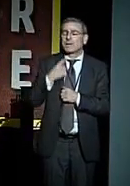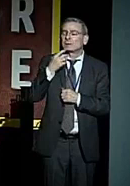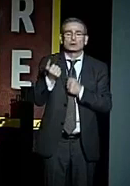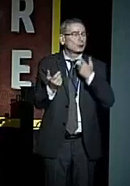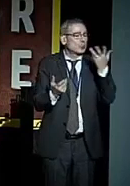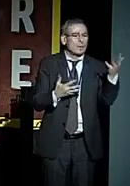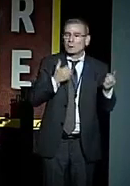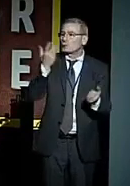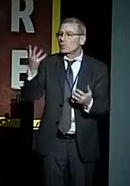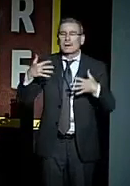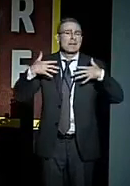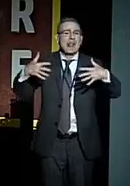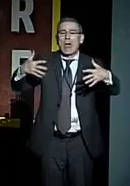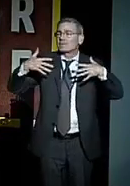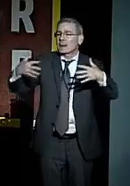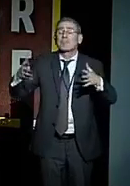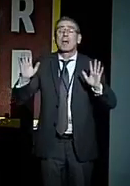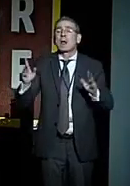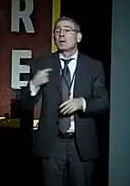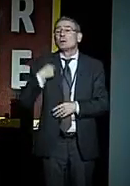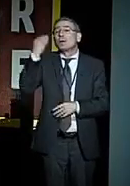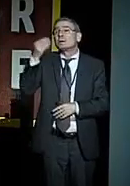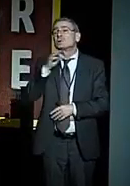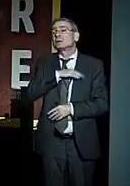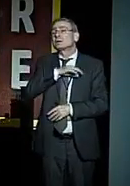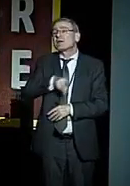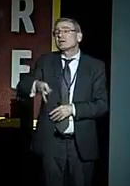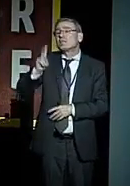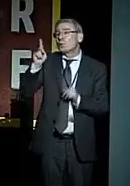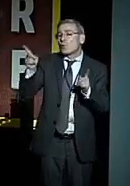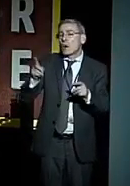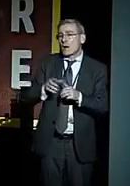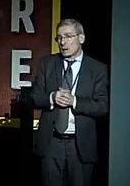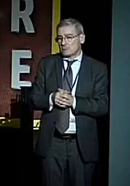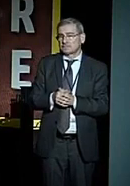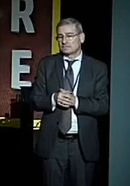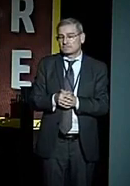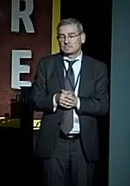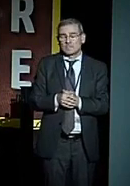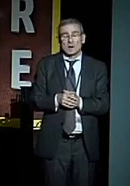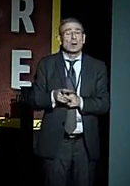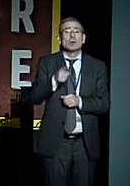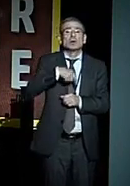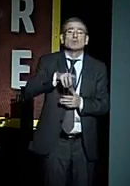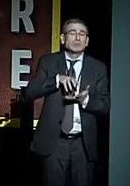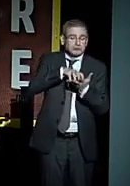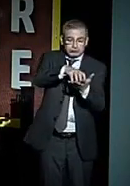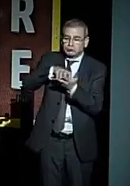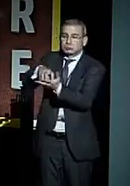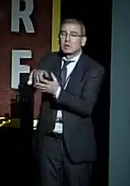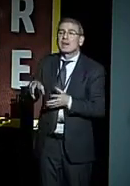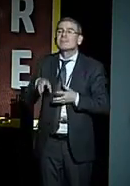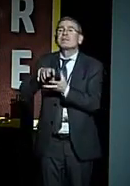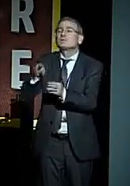dei miliardi, ma la cosa più interessante secondo me è capire per una volta verso cosa indirizziamo queste risorse, questi